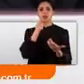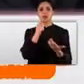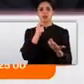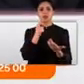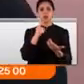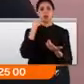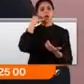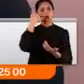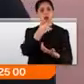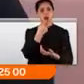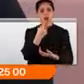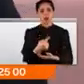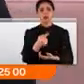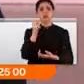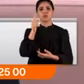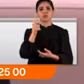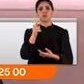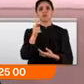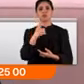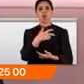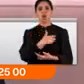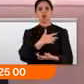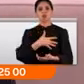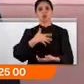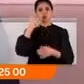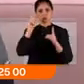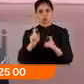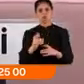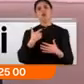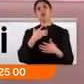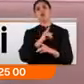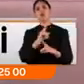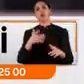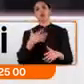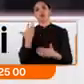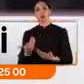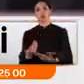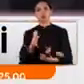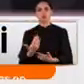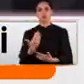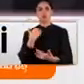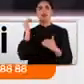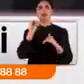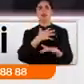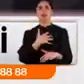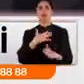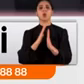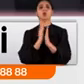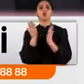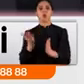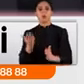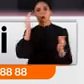ararlar sorarlar dedim. Bu ilişkiye arayamam. Karşı mı çıkıyorsunuz? Ben kötü bir şey yapmadım, sadece sahiplendim. Gelemem anne, kusura bakma. Bir